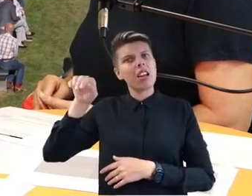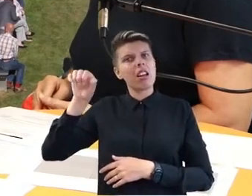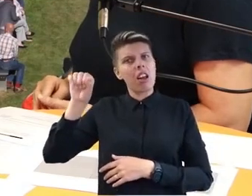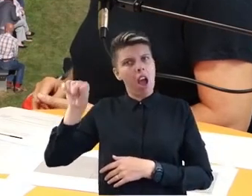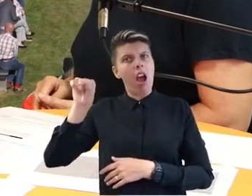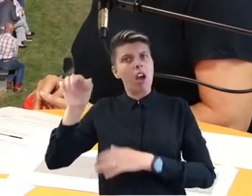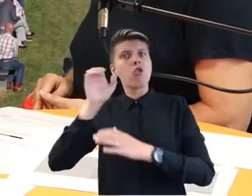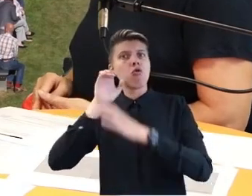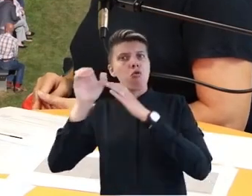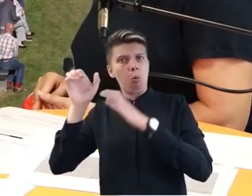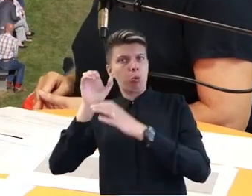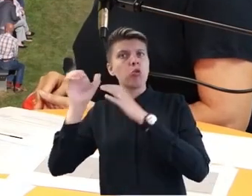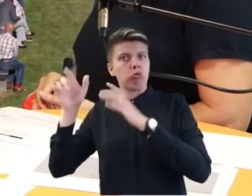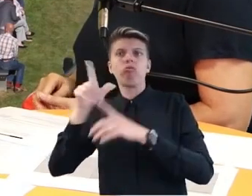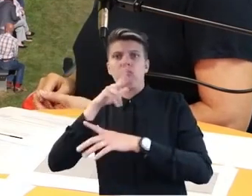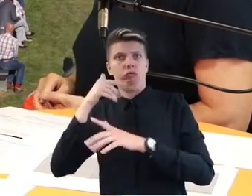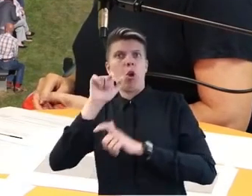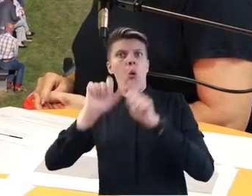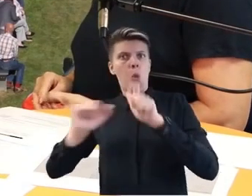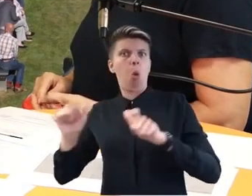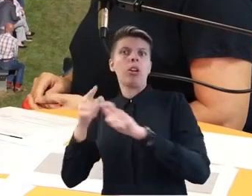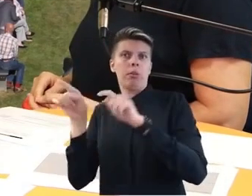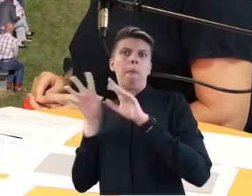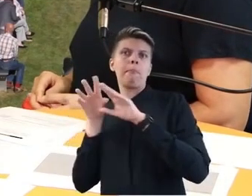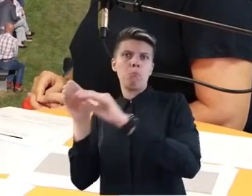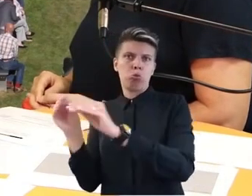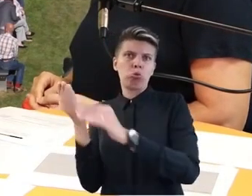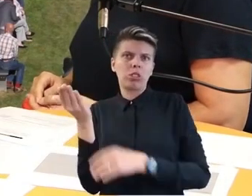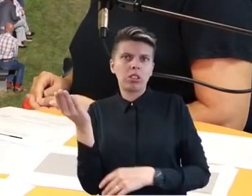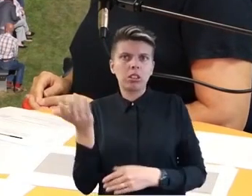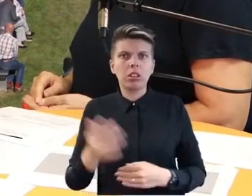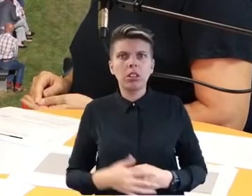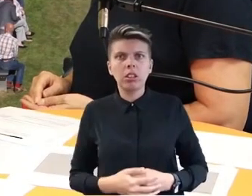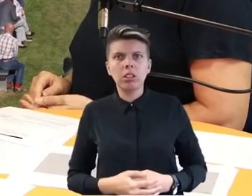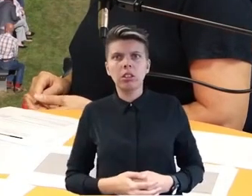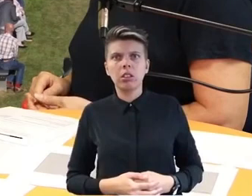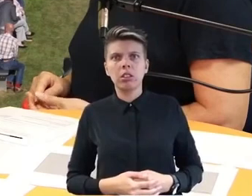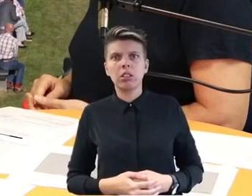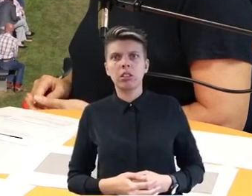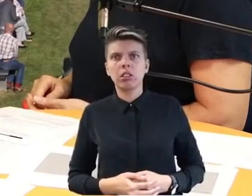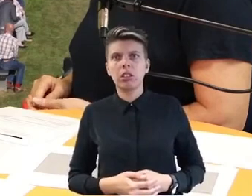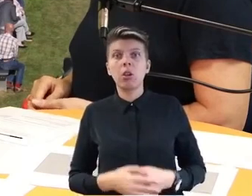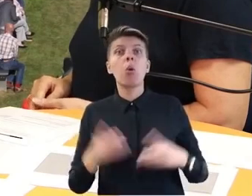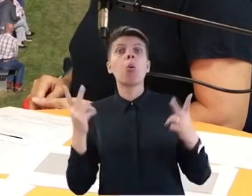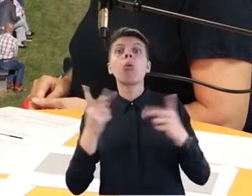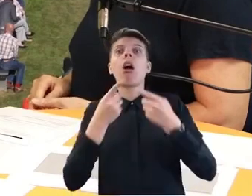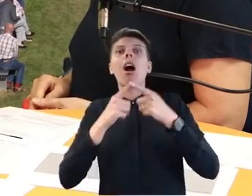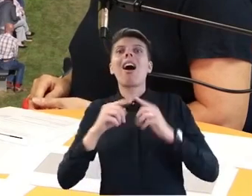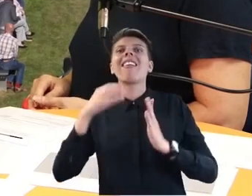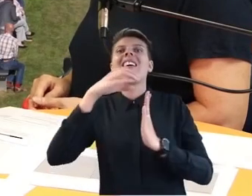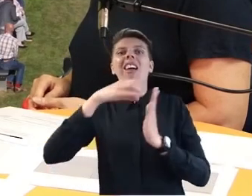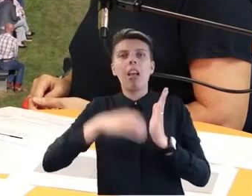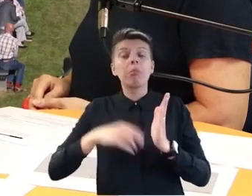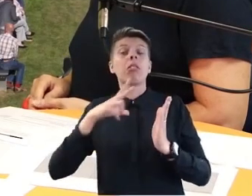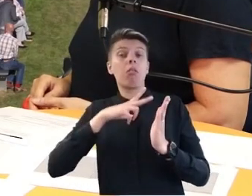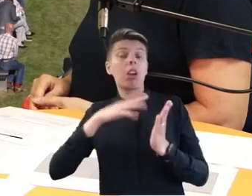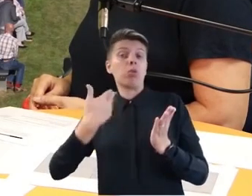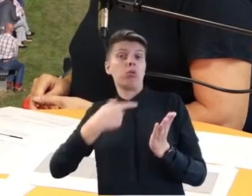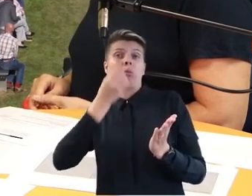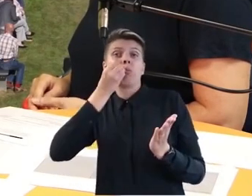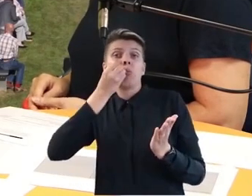sehr effektiv genutzt werden konnte ja und solche apps zum beispiel sind eine gute möglichkeit